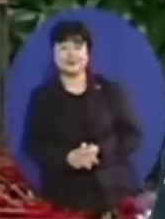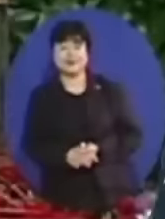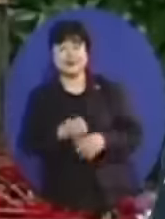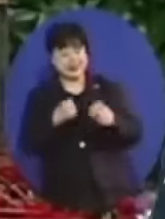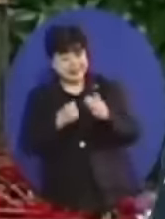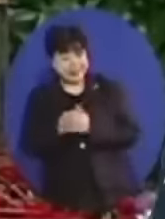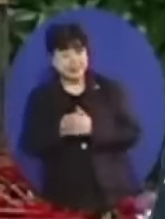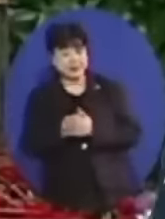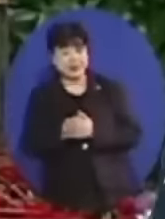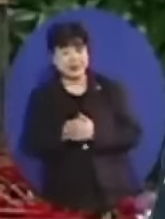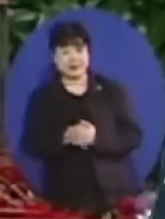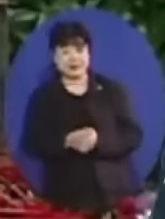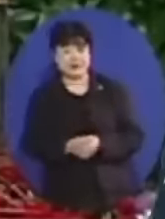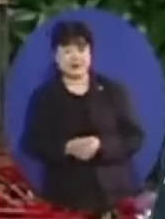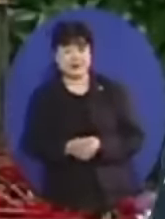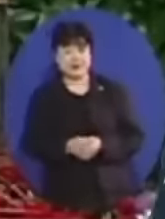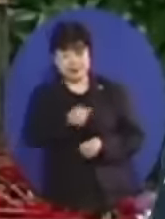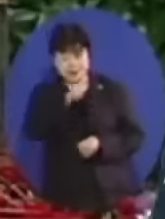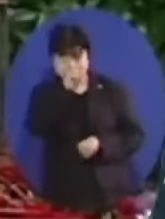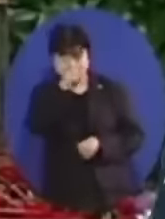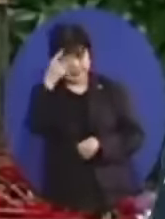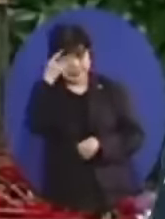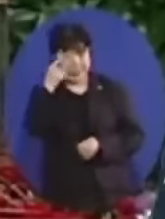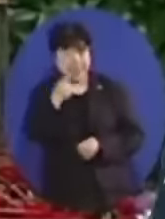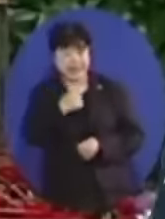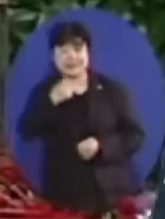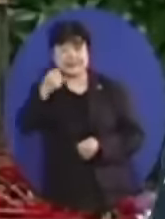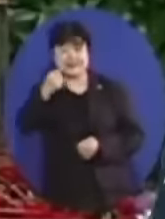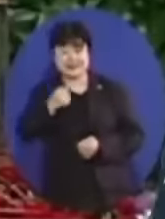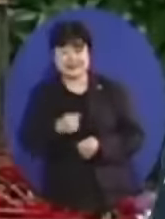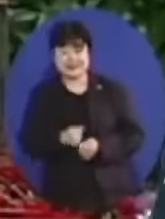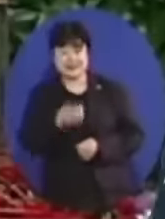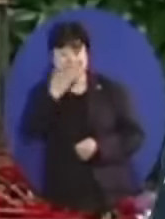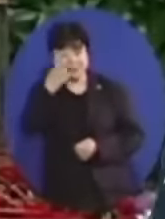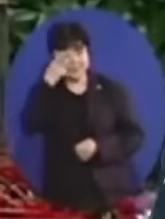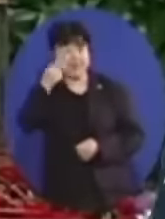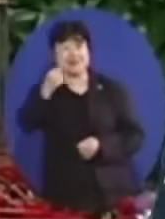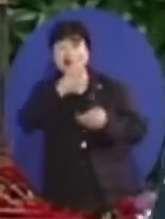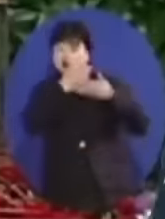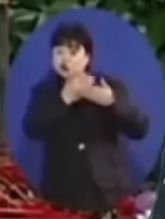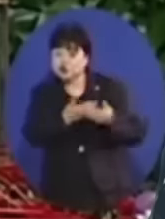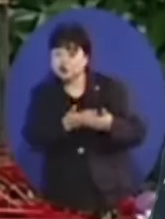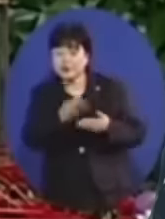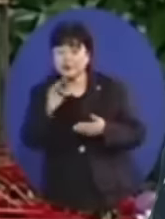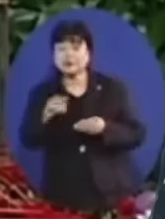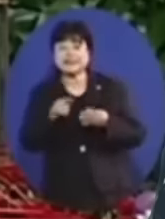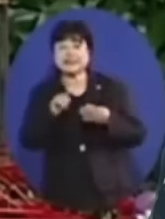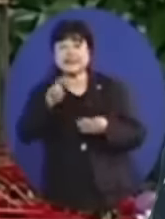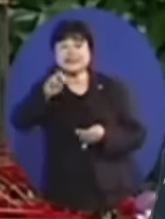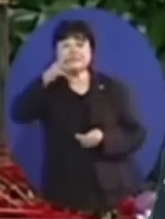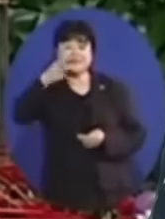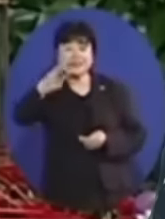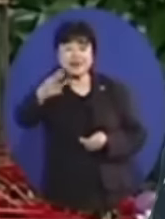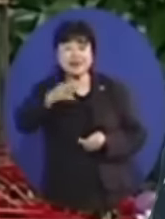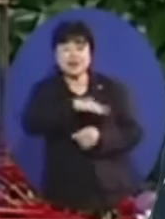그러므로 우리가 긍정적이고 창조적인 생각을 한다는 것은 참 중요하지요. 빌립보서 4장 13절에 내게 능력 주신 자